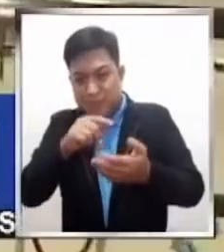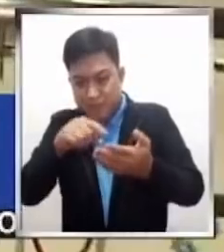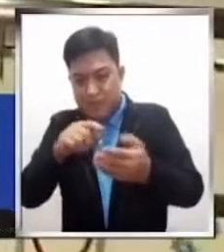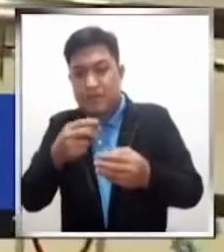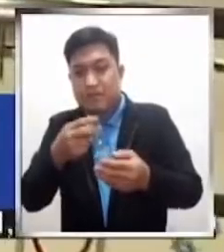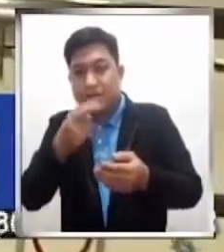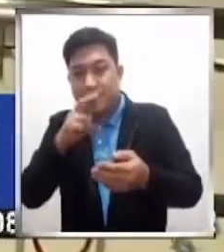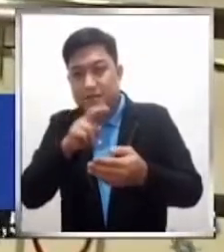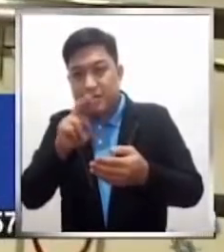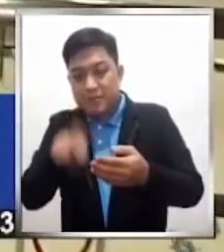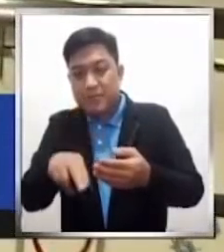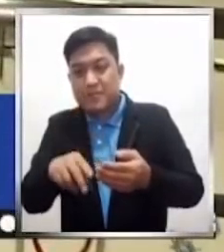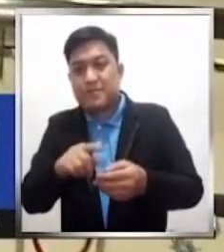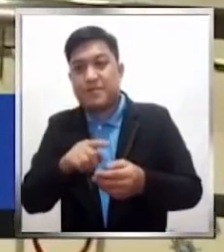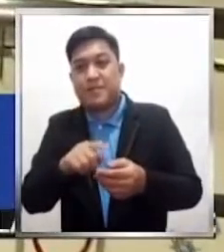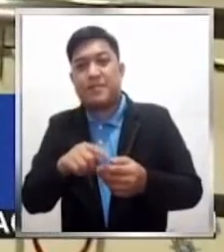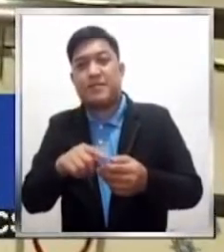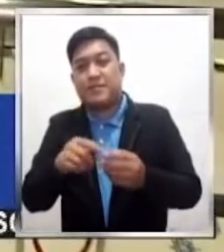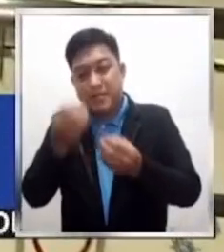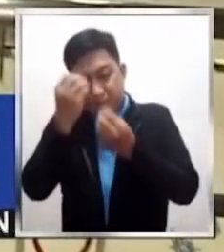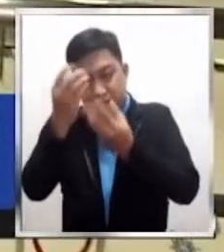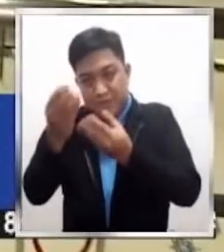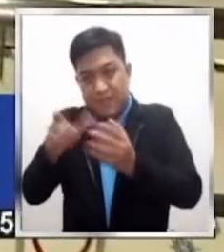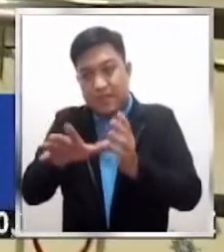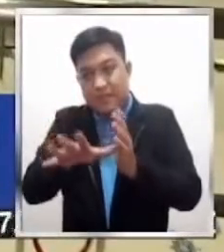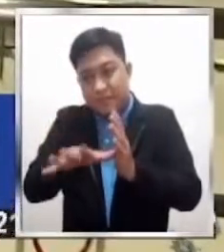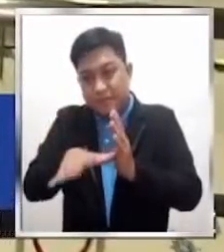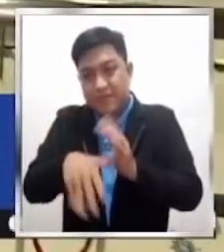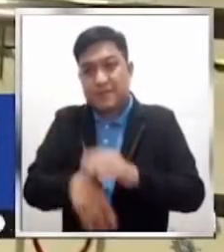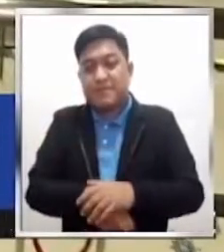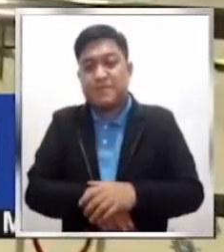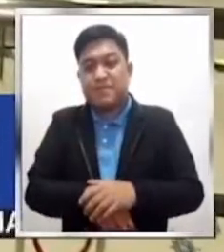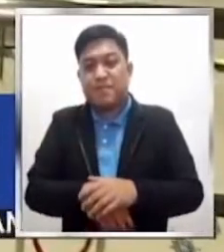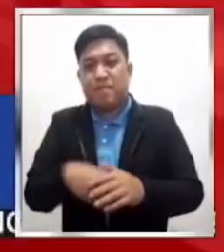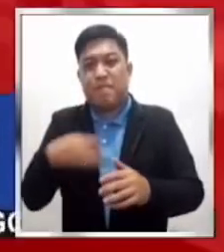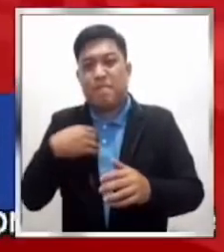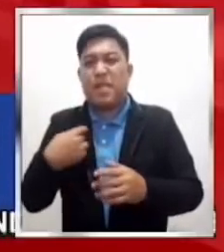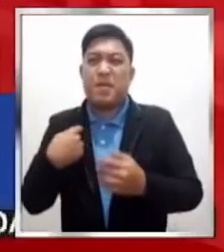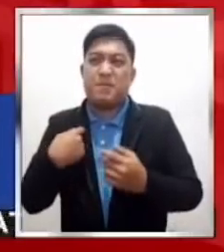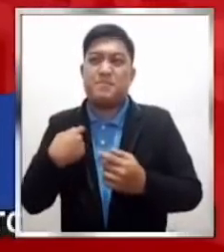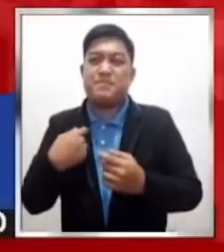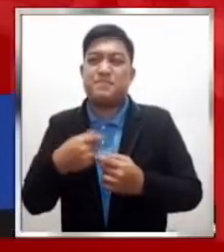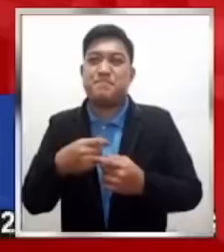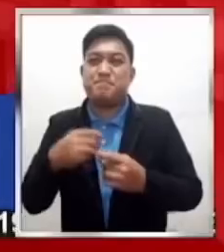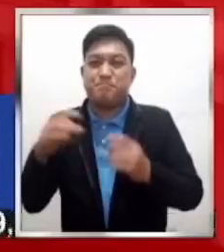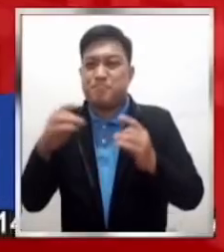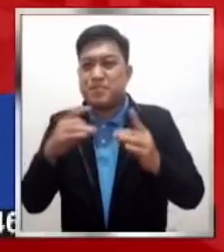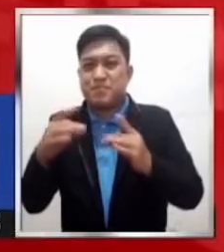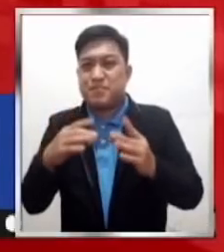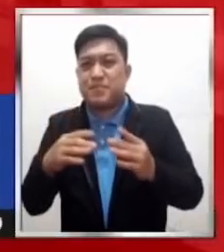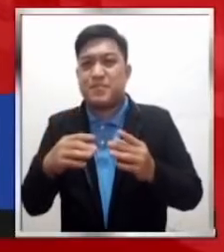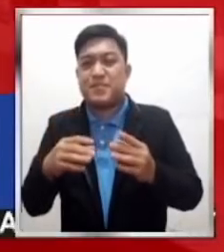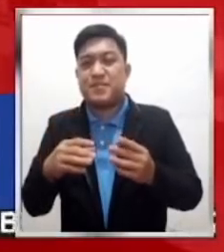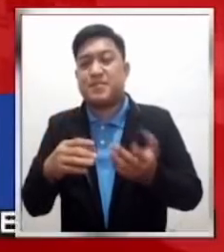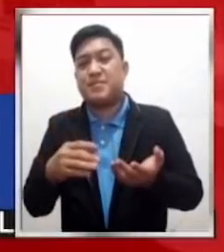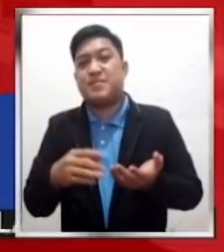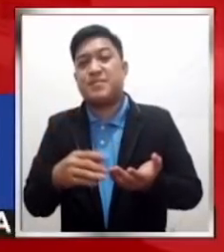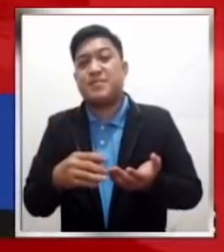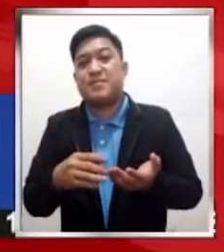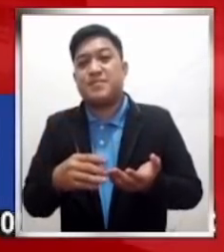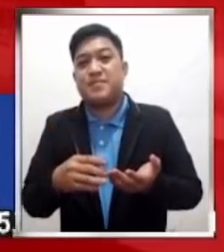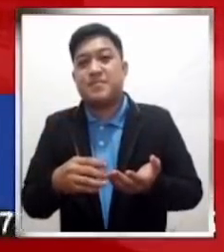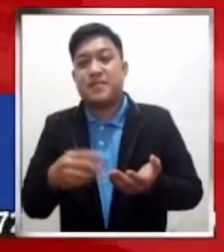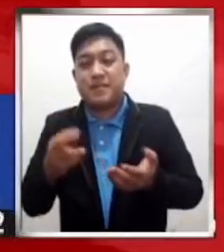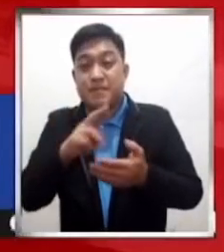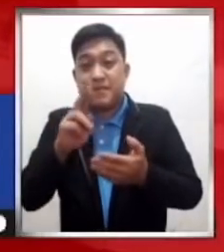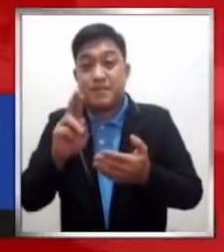Ivan? Meron din tayong mga nakukuhang feedback sa social media, Jamie, not to cast doubts on the results of the elections, pero